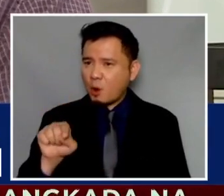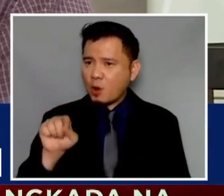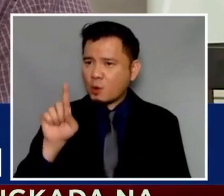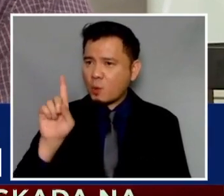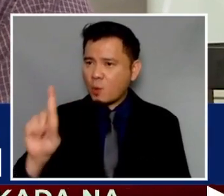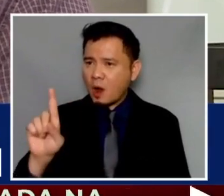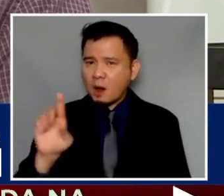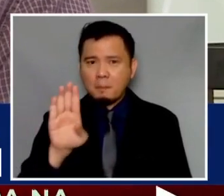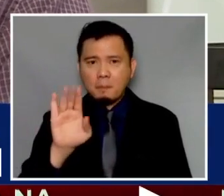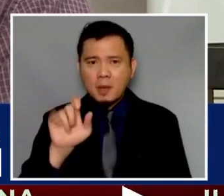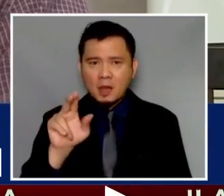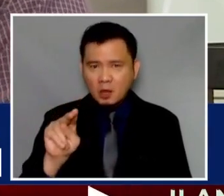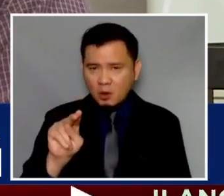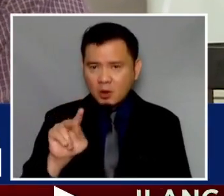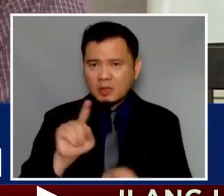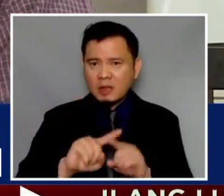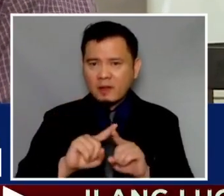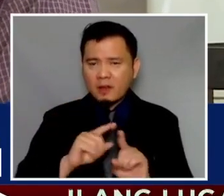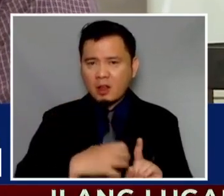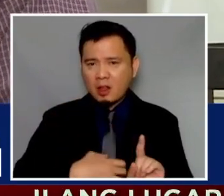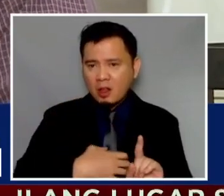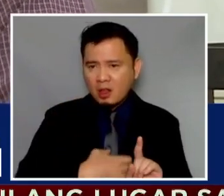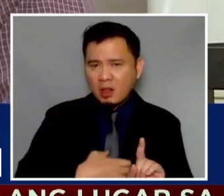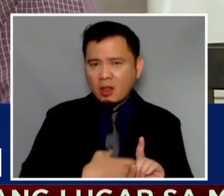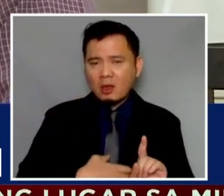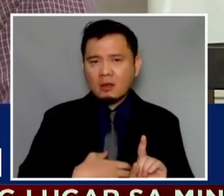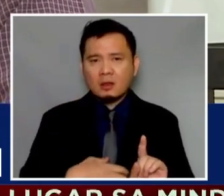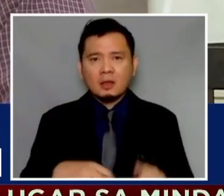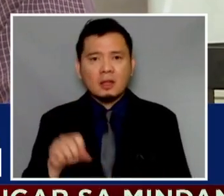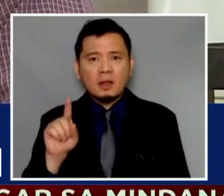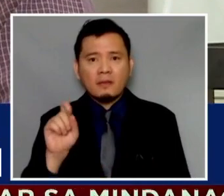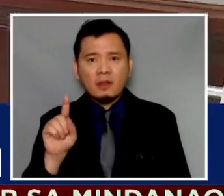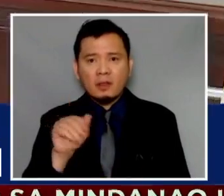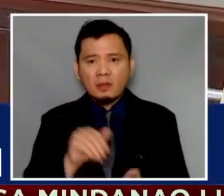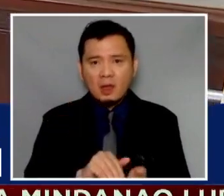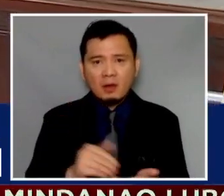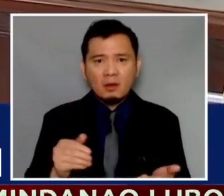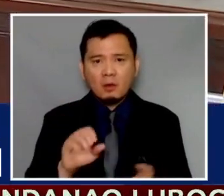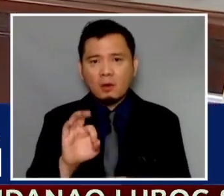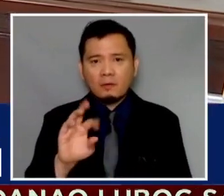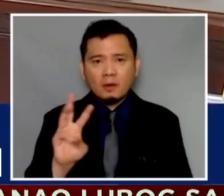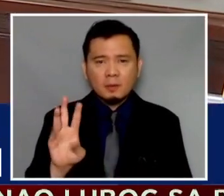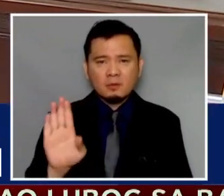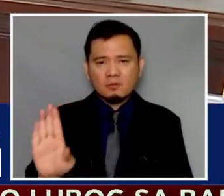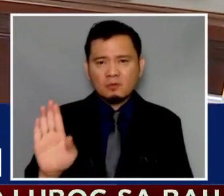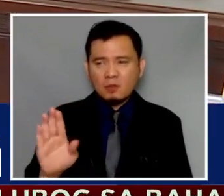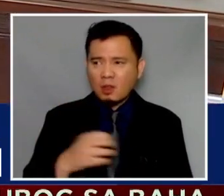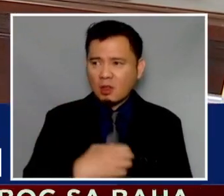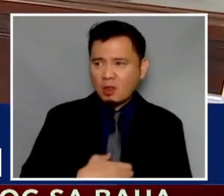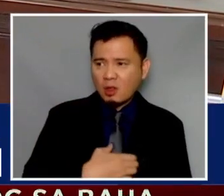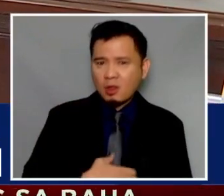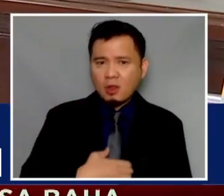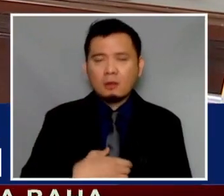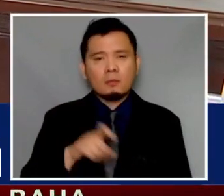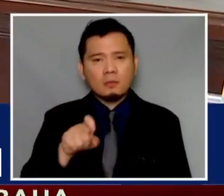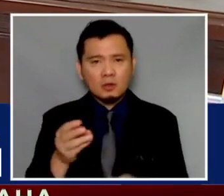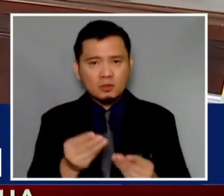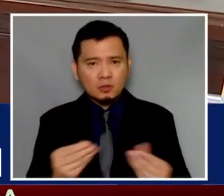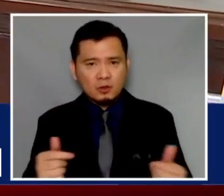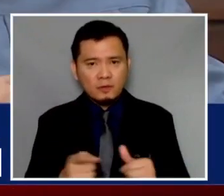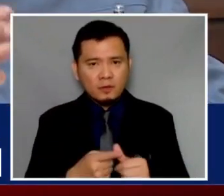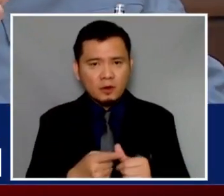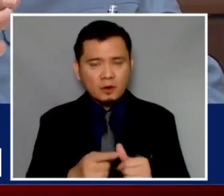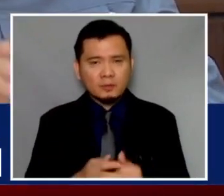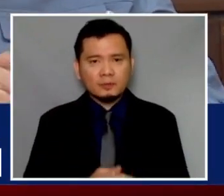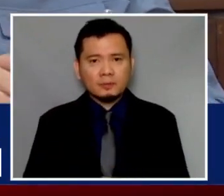more than 5.1 billion claims ng ating 11,000 overseas Filipino workers. May naaprubahan ng IRR para sa